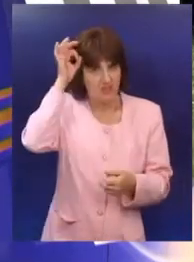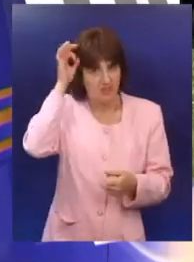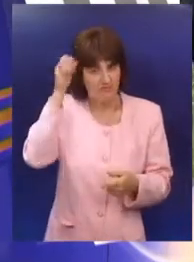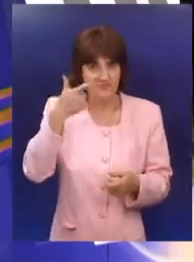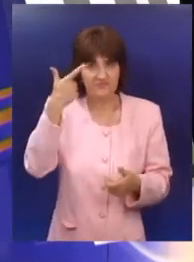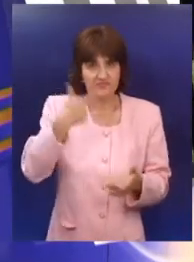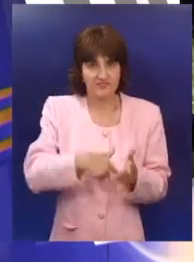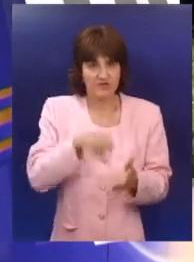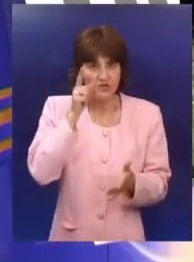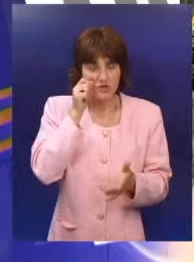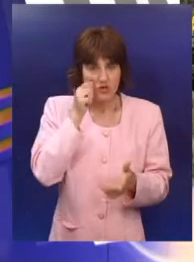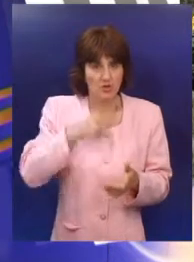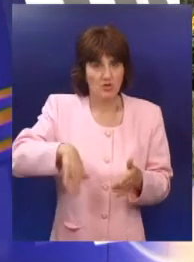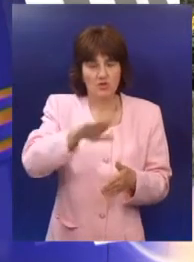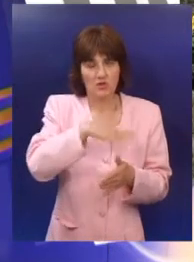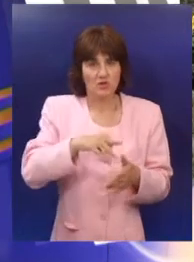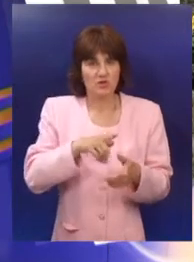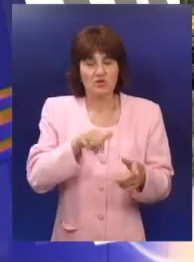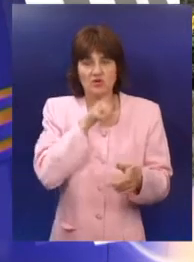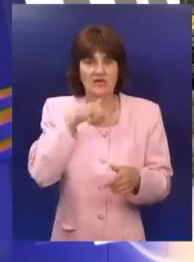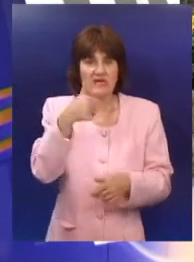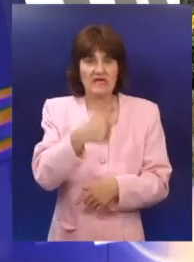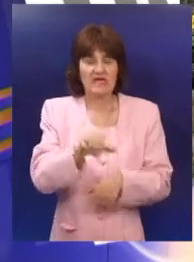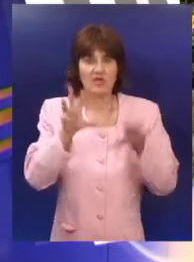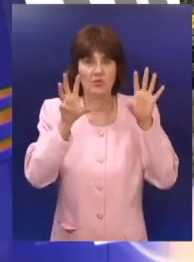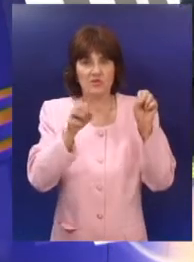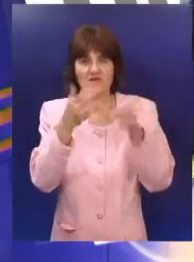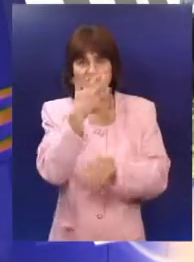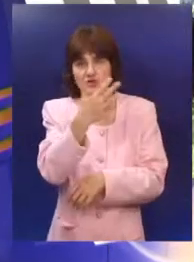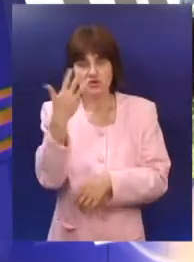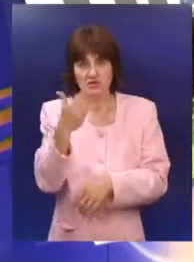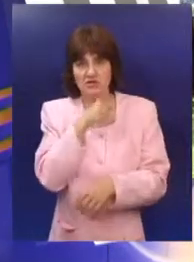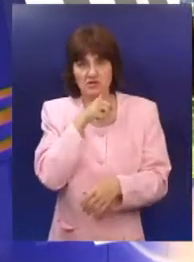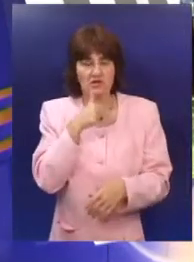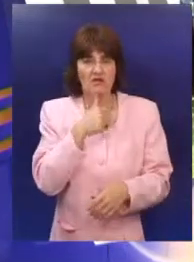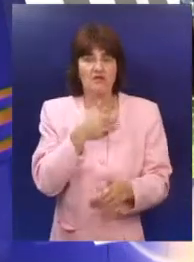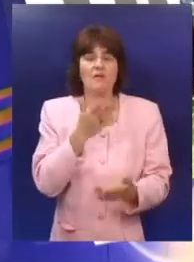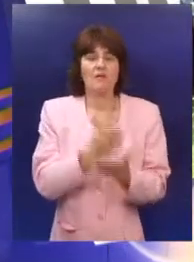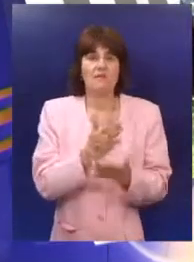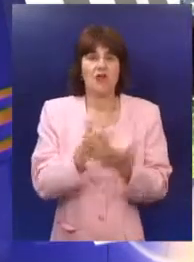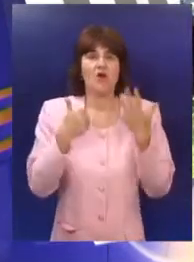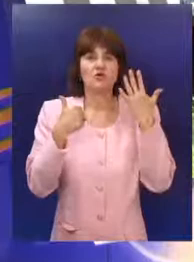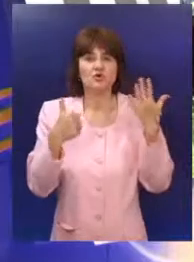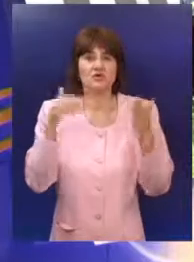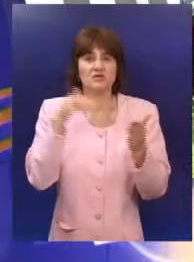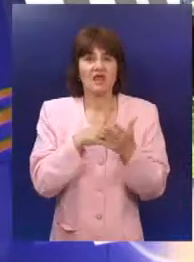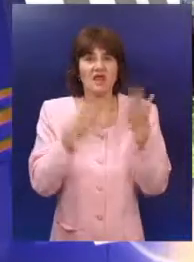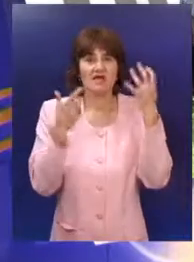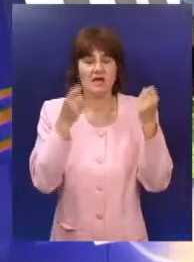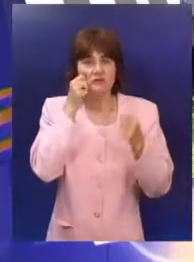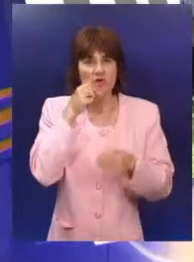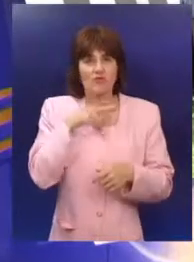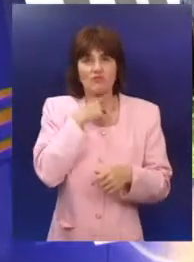od fašističke agresije. Te 1944. godine iz Subotice je deportovano 6700